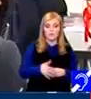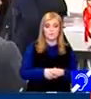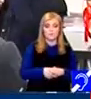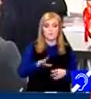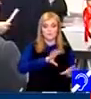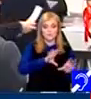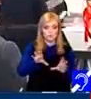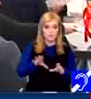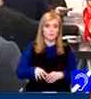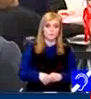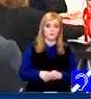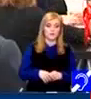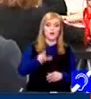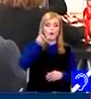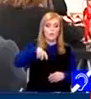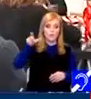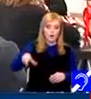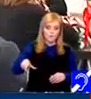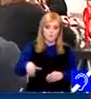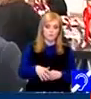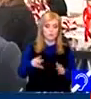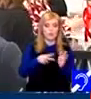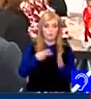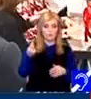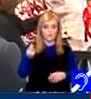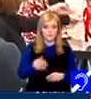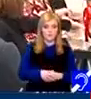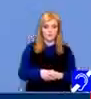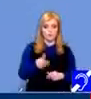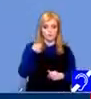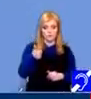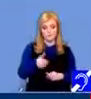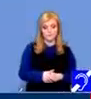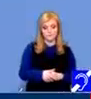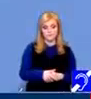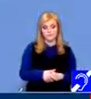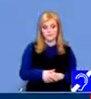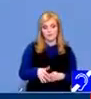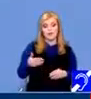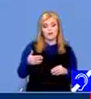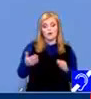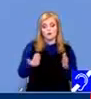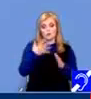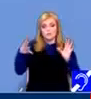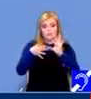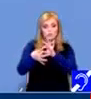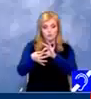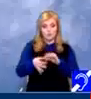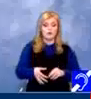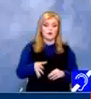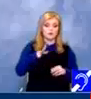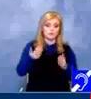asigurăm cetățenii cu un preț bun. O interconectare a rețelelor electrice cu vestul